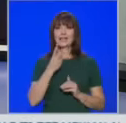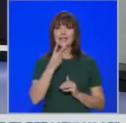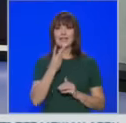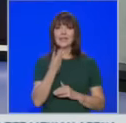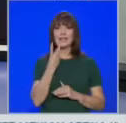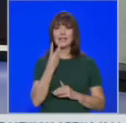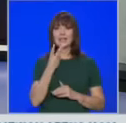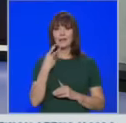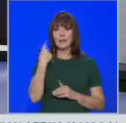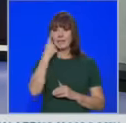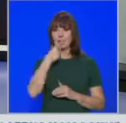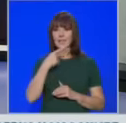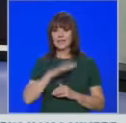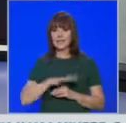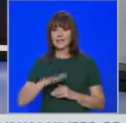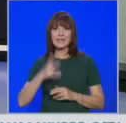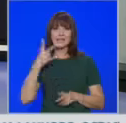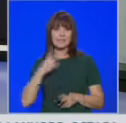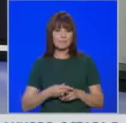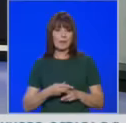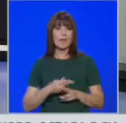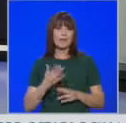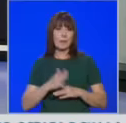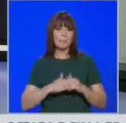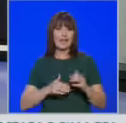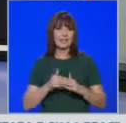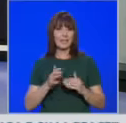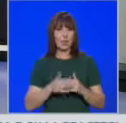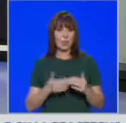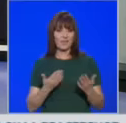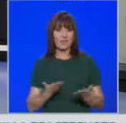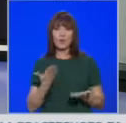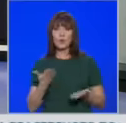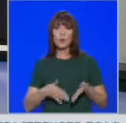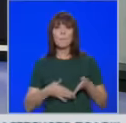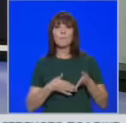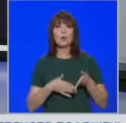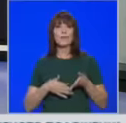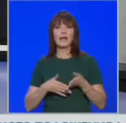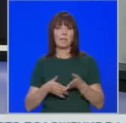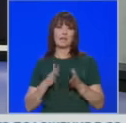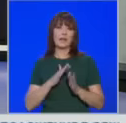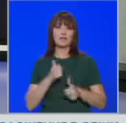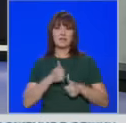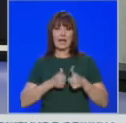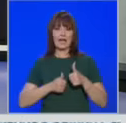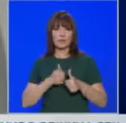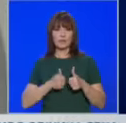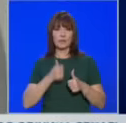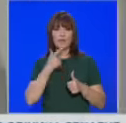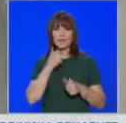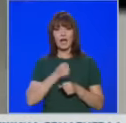деца са спрени да практикуват футбол, защото са част от тимове, подкрепящи кандидатурата му за президентския пост в